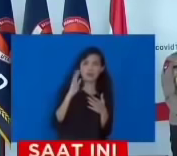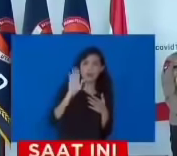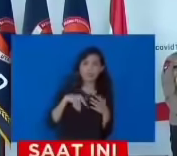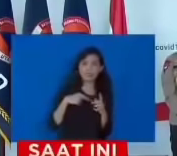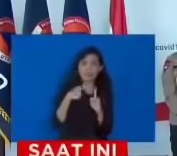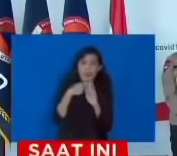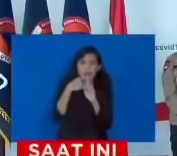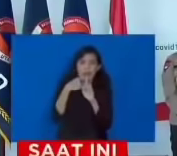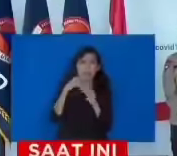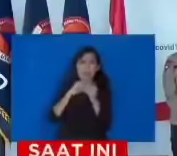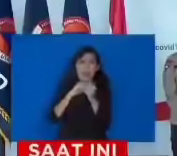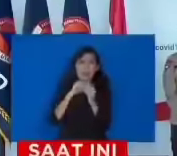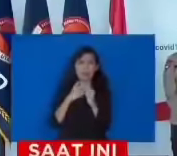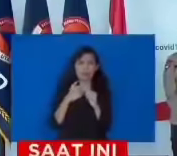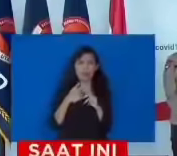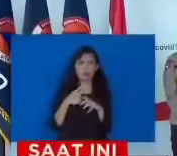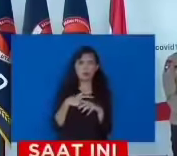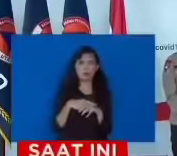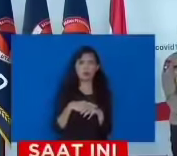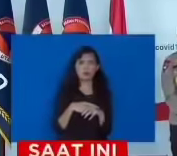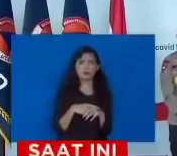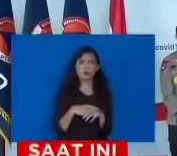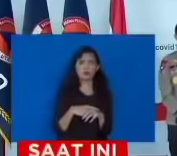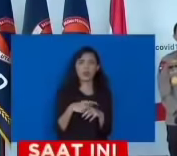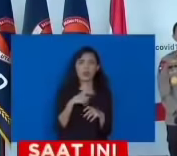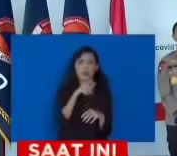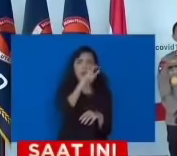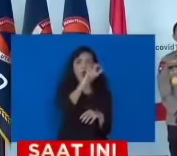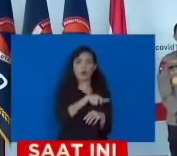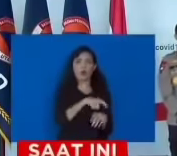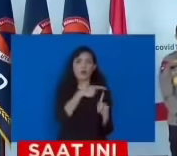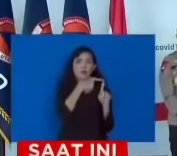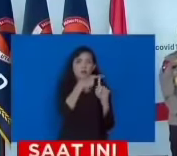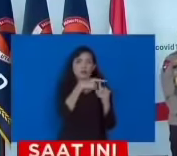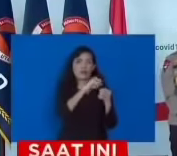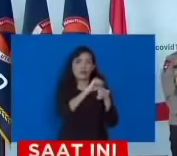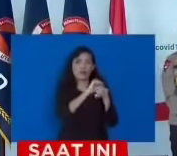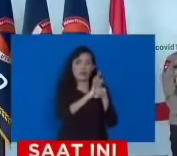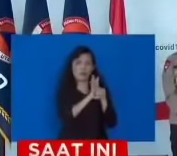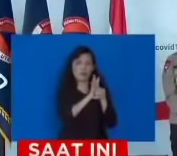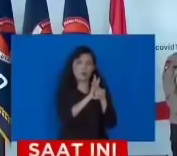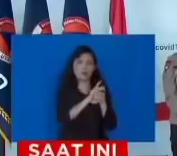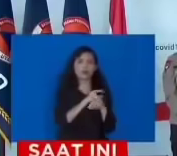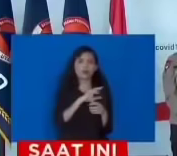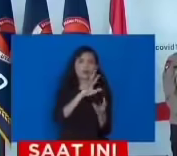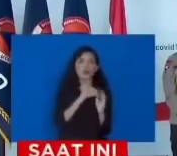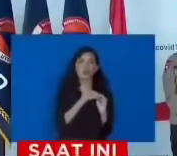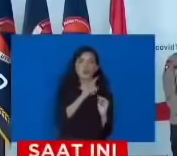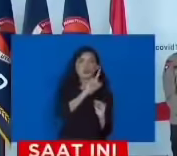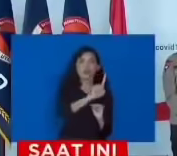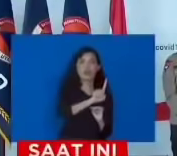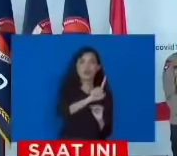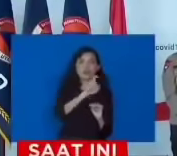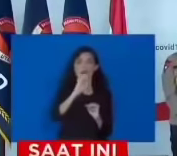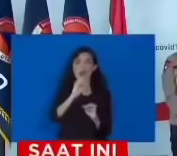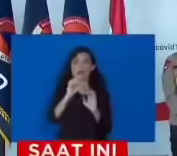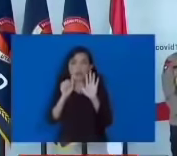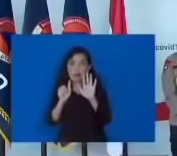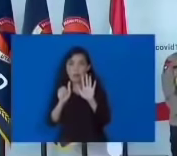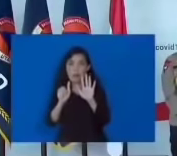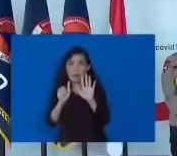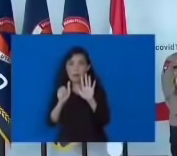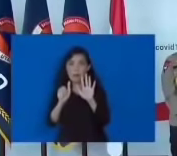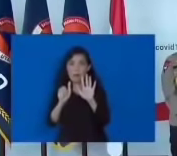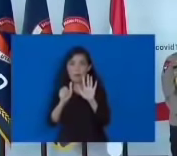penambahan kasus untuk konfirmasi positif sebanyak 106 kasus, sehingga